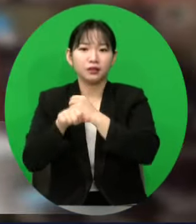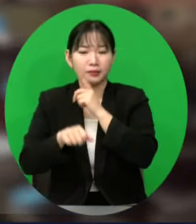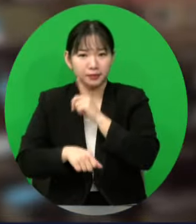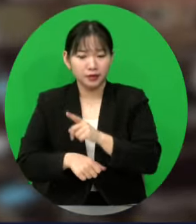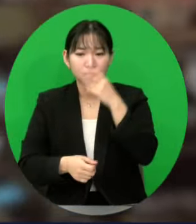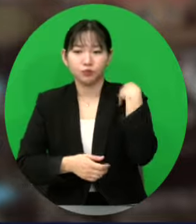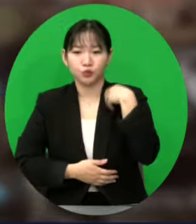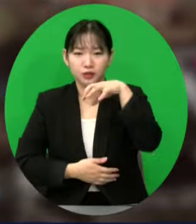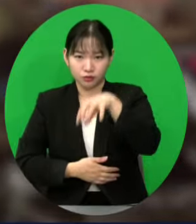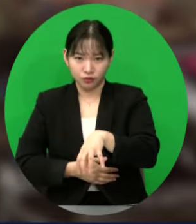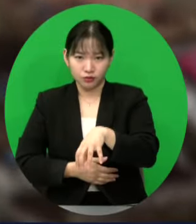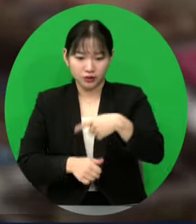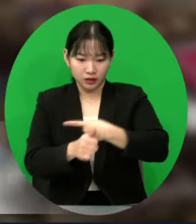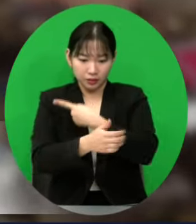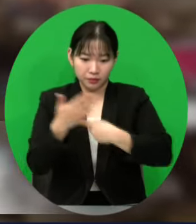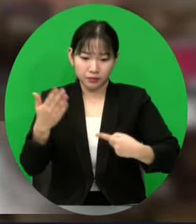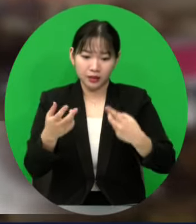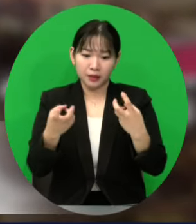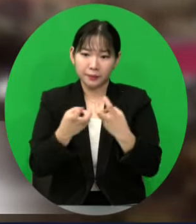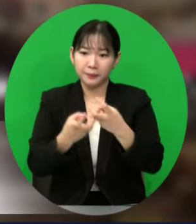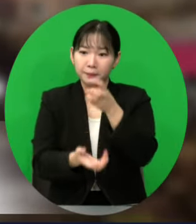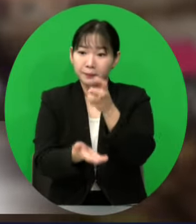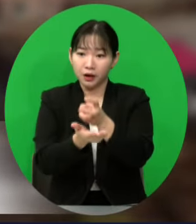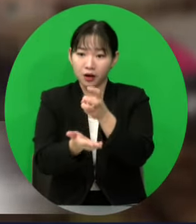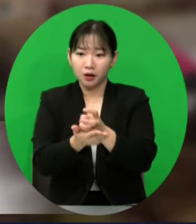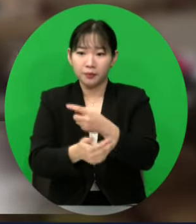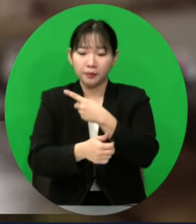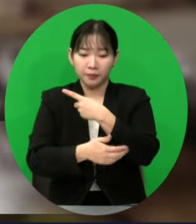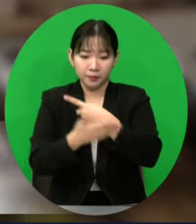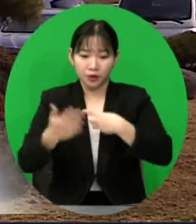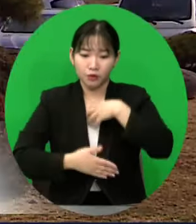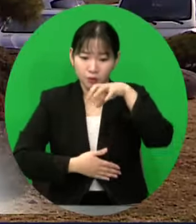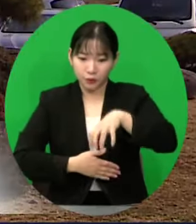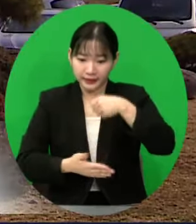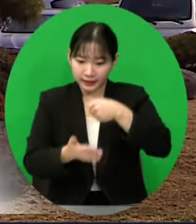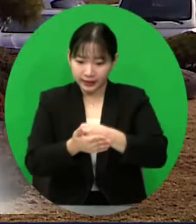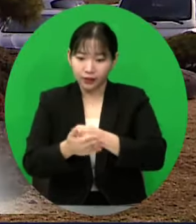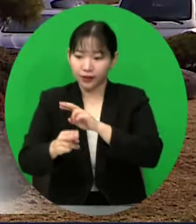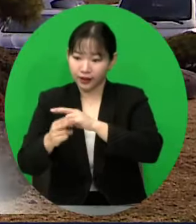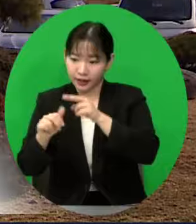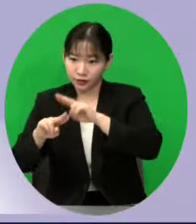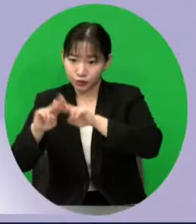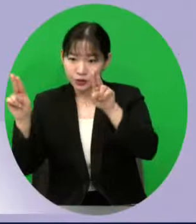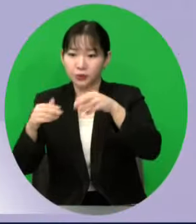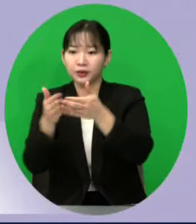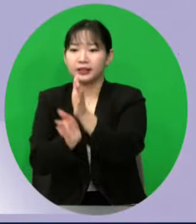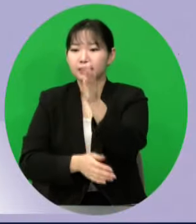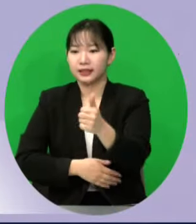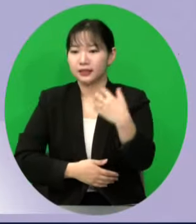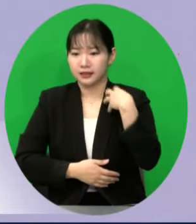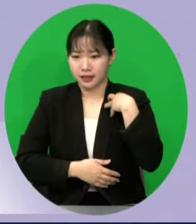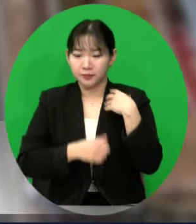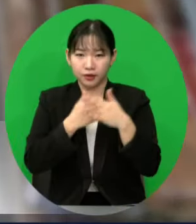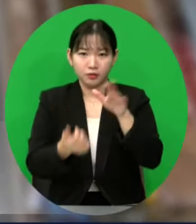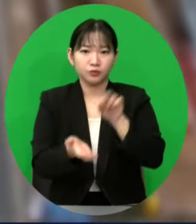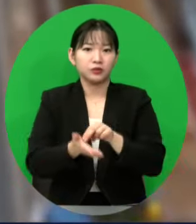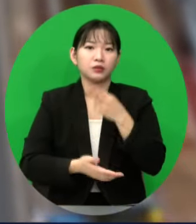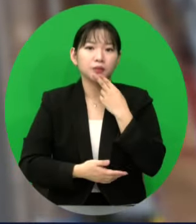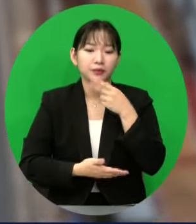무안군. 자연재해 대책법상 재해 위험지구의 지정과 해제는 단체장의 권한인 만큼 문제가 없다는